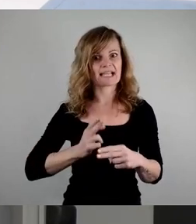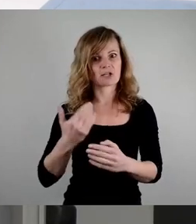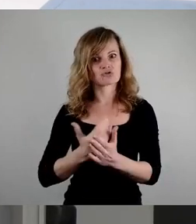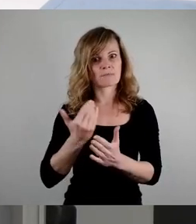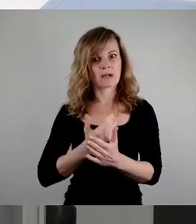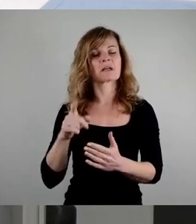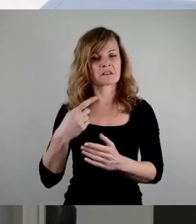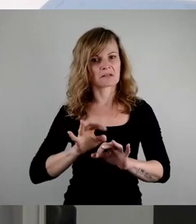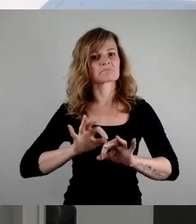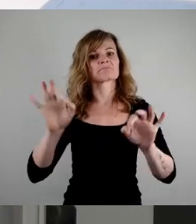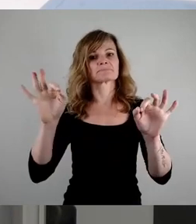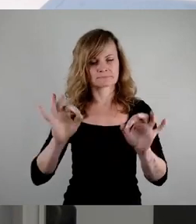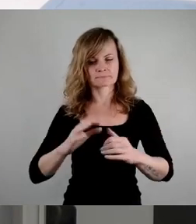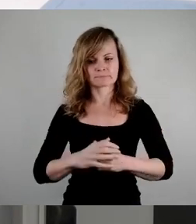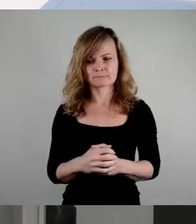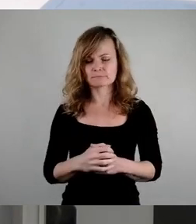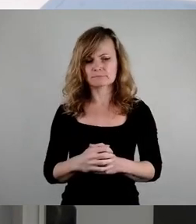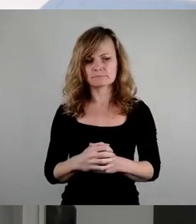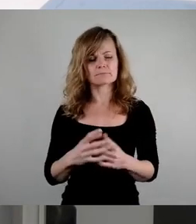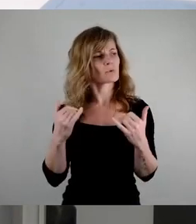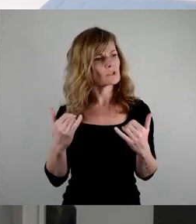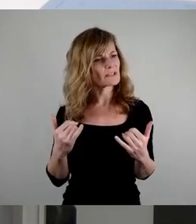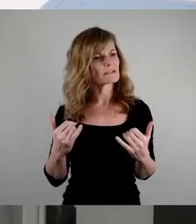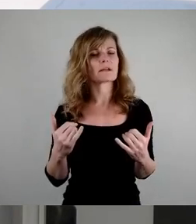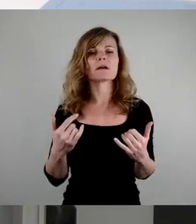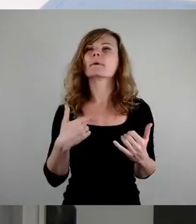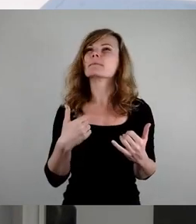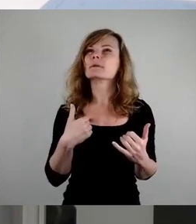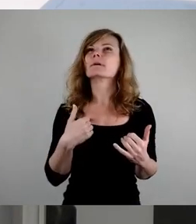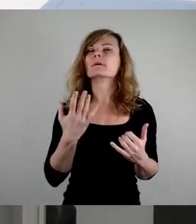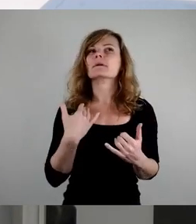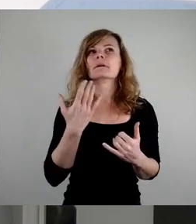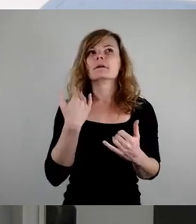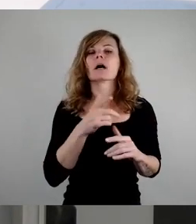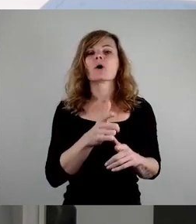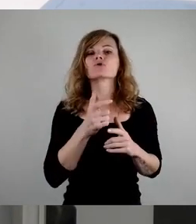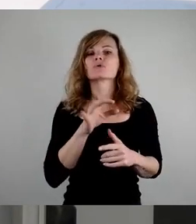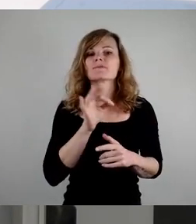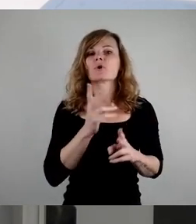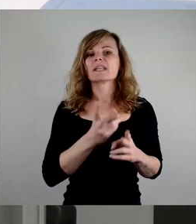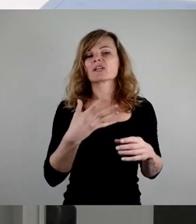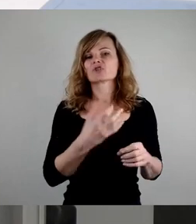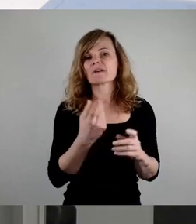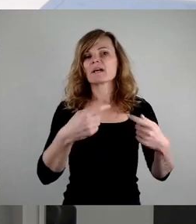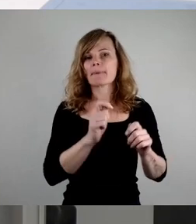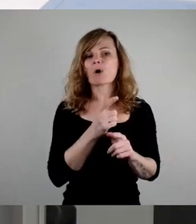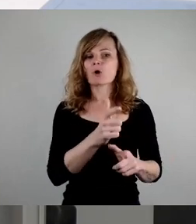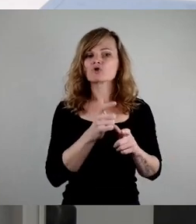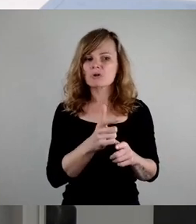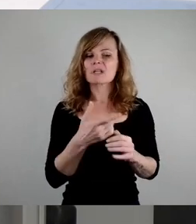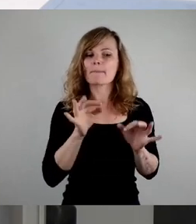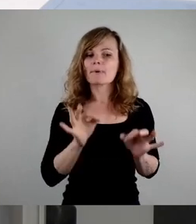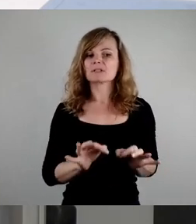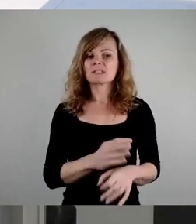jetzt erfahren wir dann bei mir war das im Ausschuss für Liegenschaften, Bauausschuss, plötzlich so